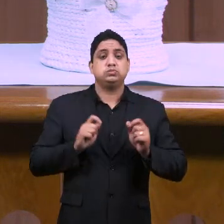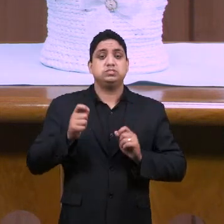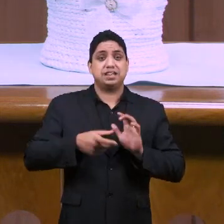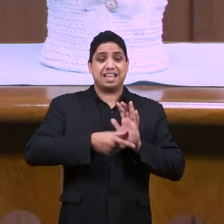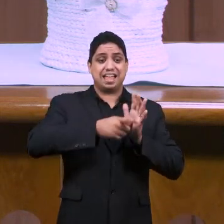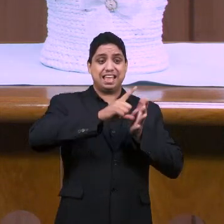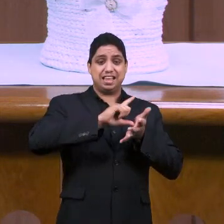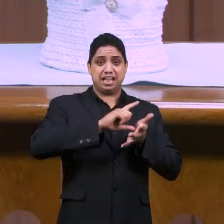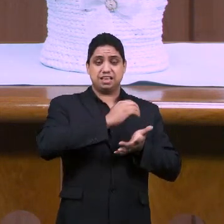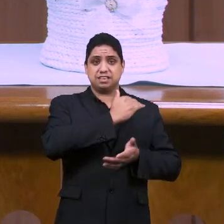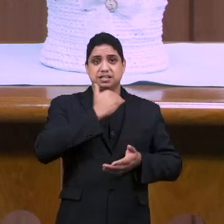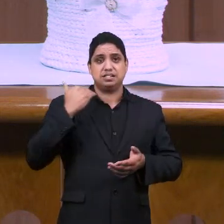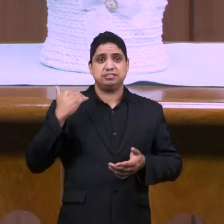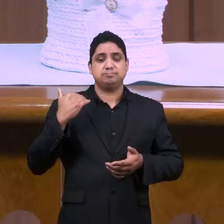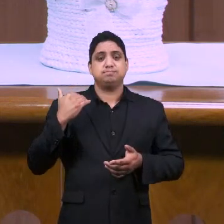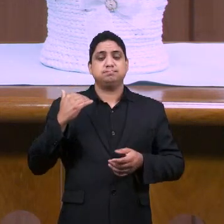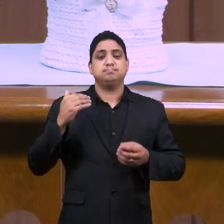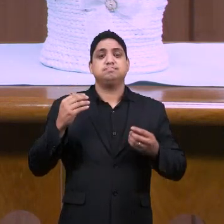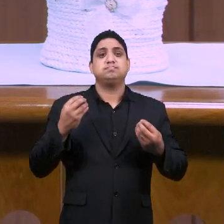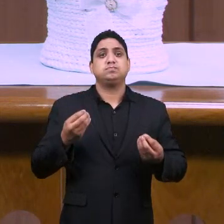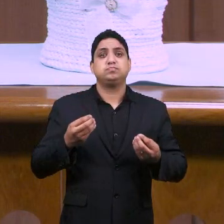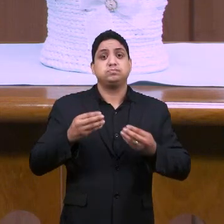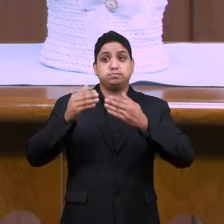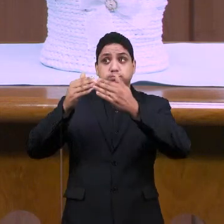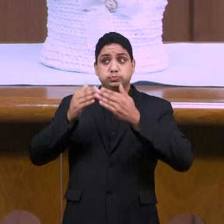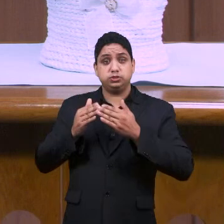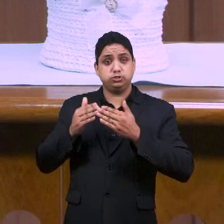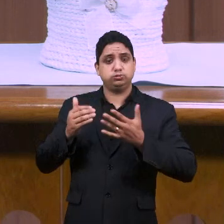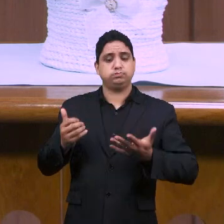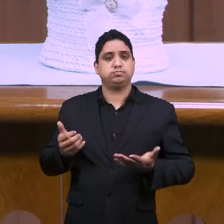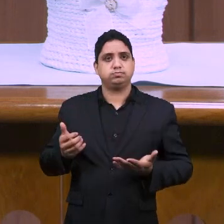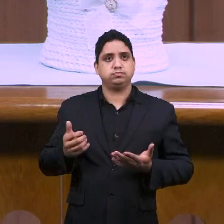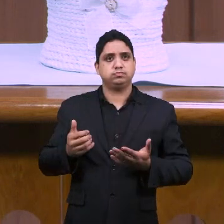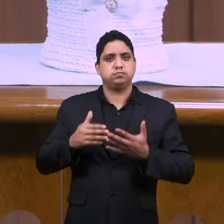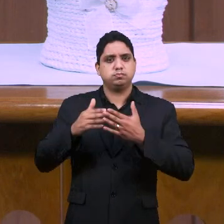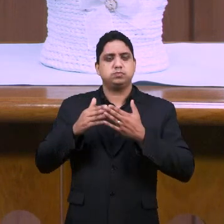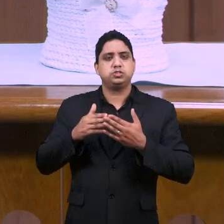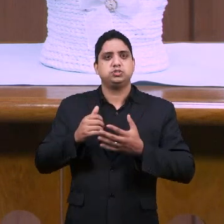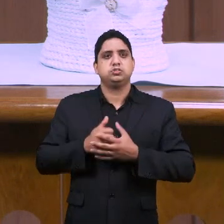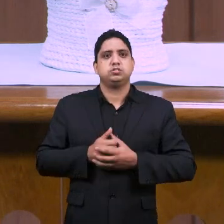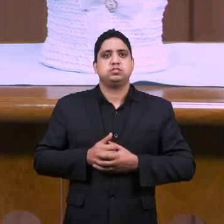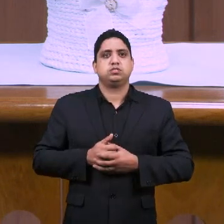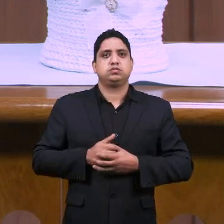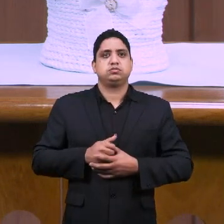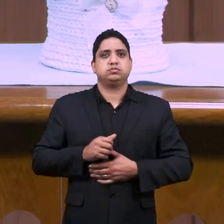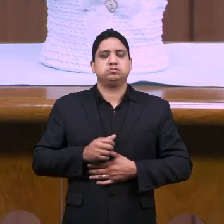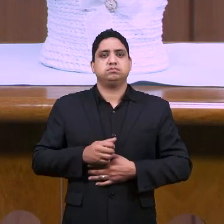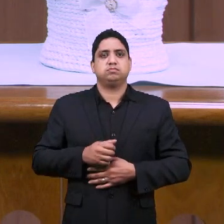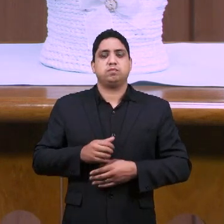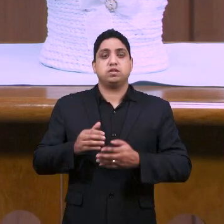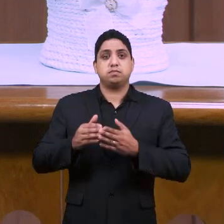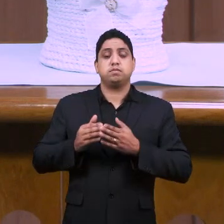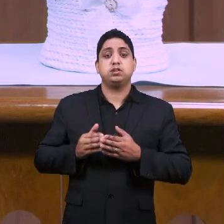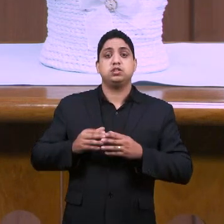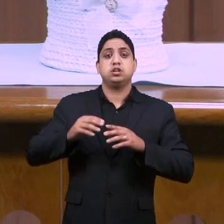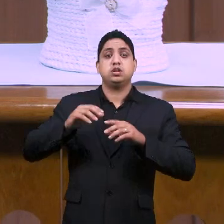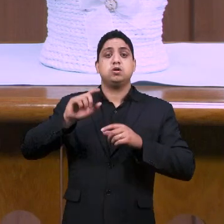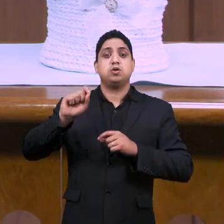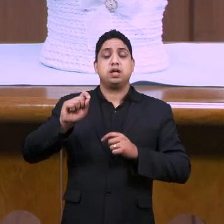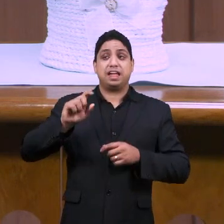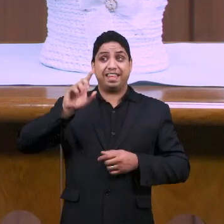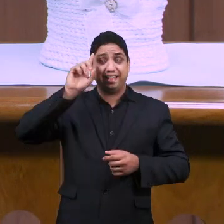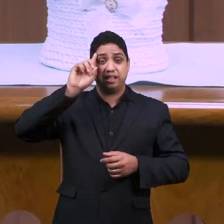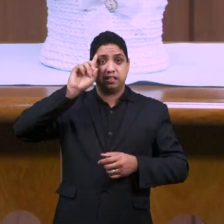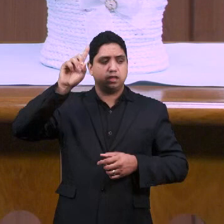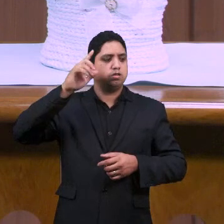serviteur, qui avant de mourir, il a fait une demande. Et cette demande est sur mon autel